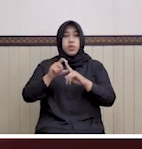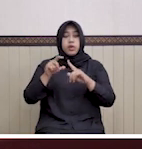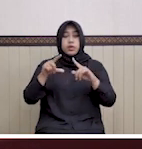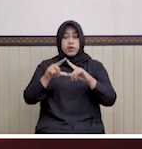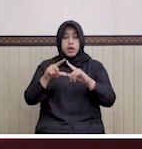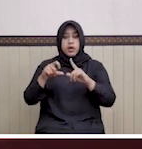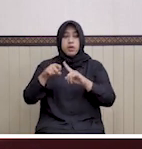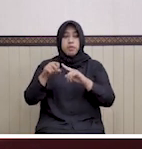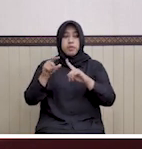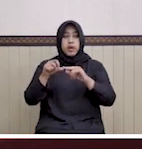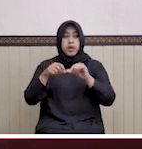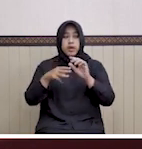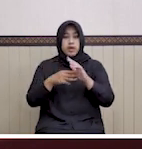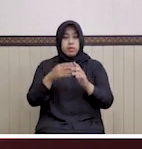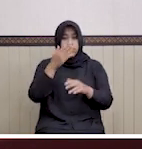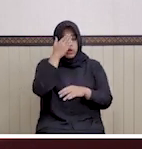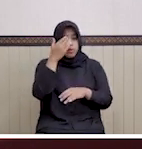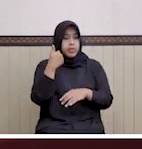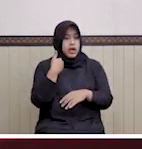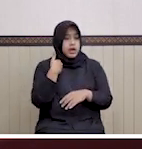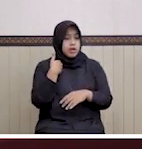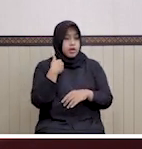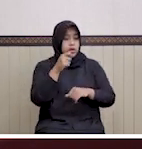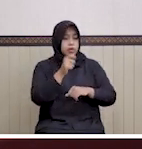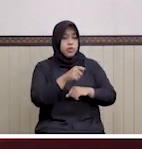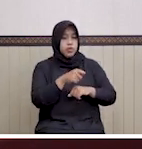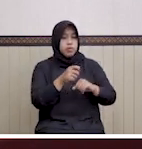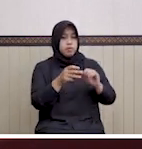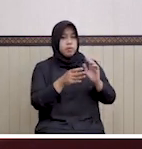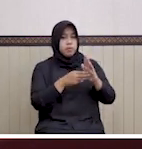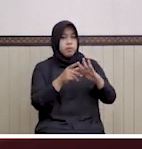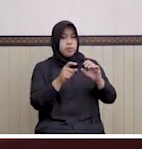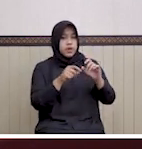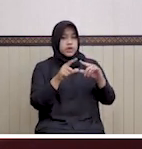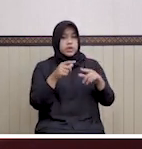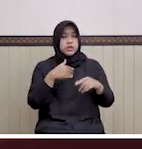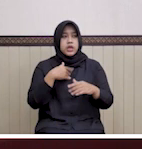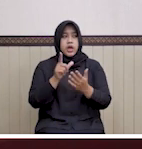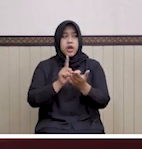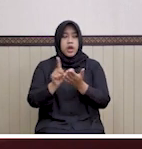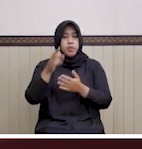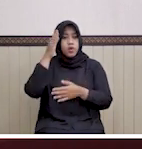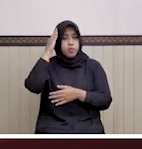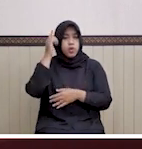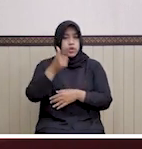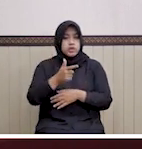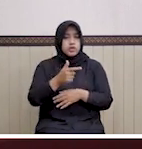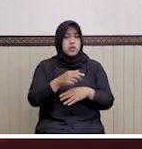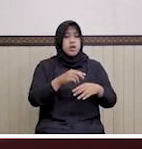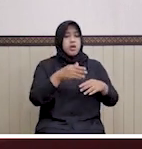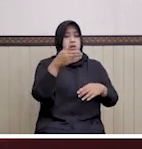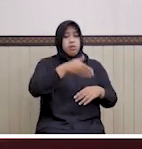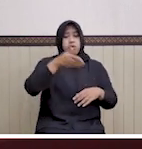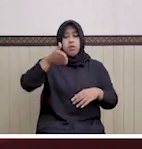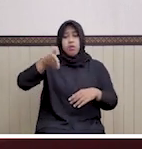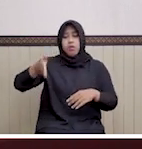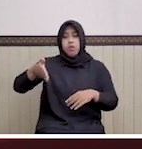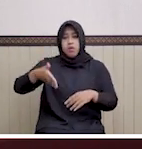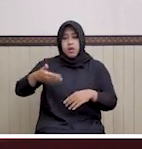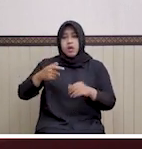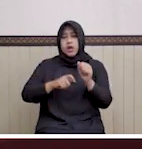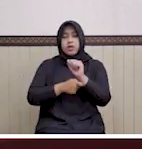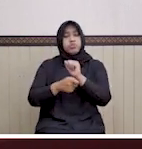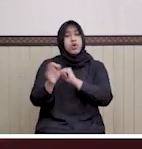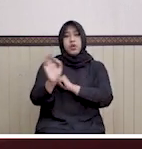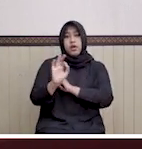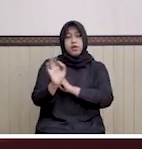geum-bok Kenapa ada engkau ada hukum masa gitu belum saya lapor ke polisi dari sini ke sini nggak ada yang nanggapin